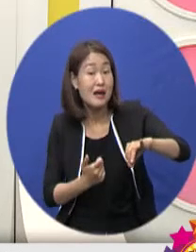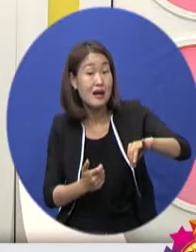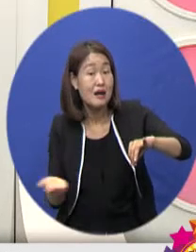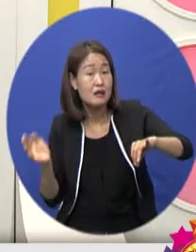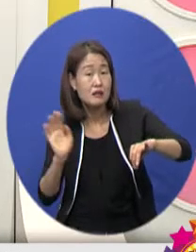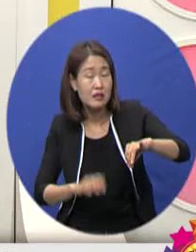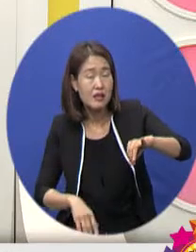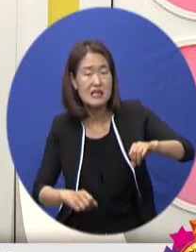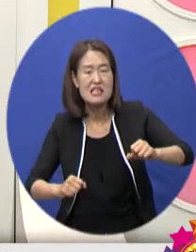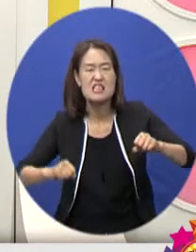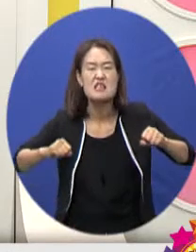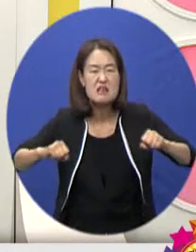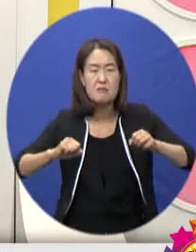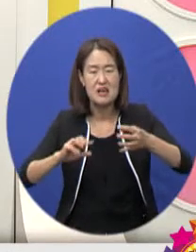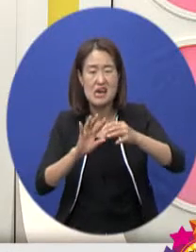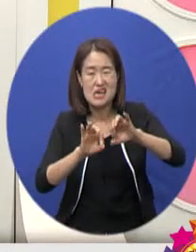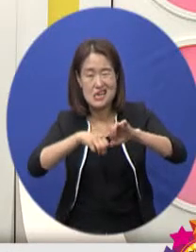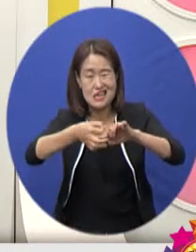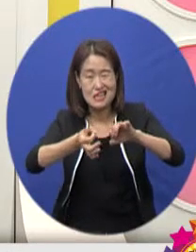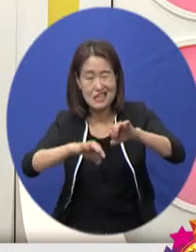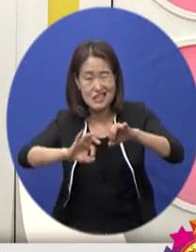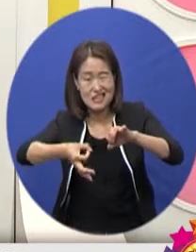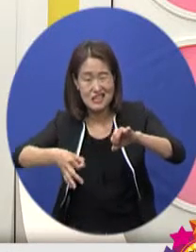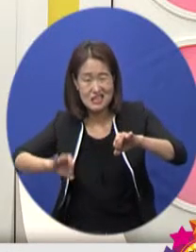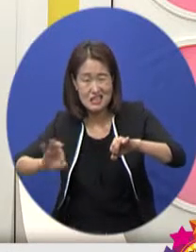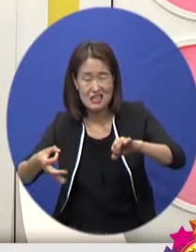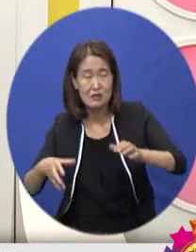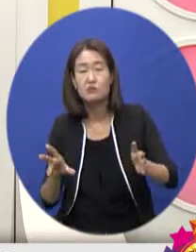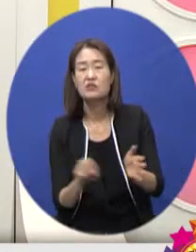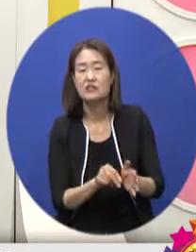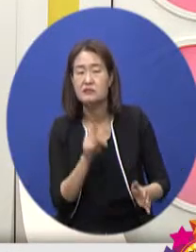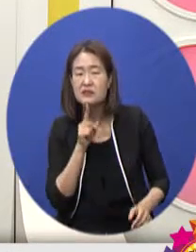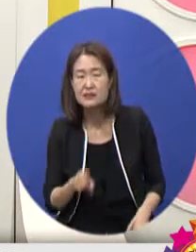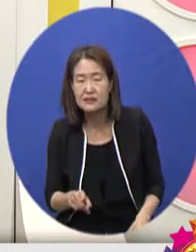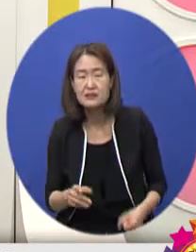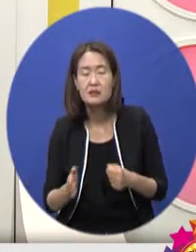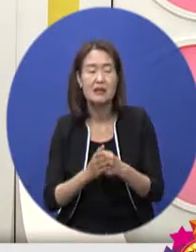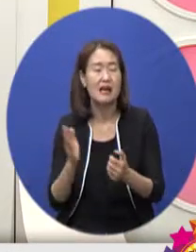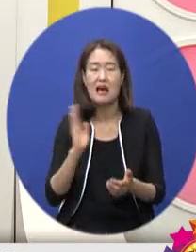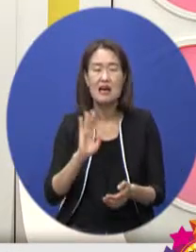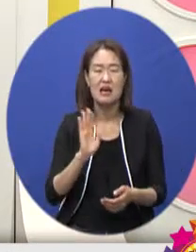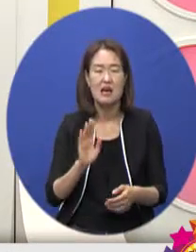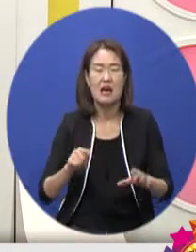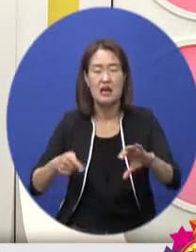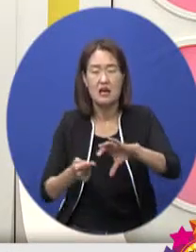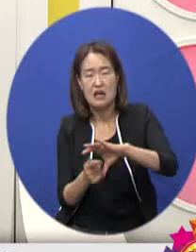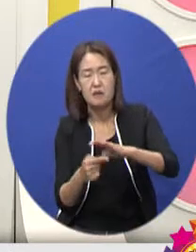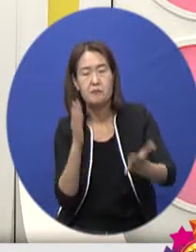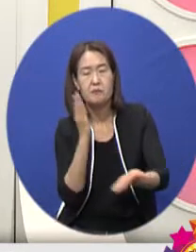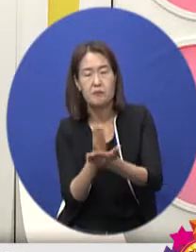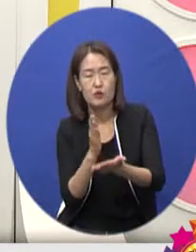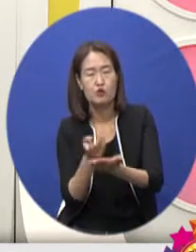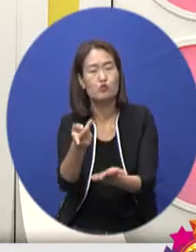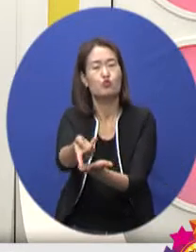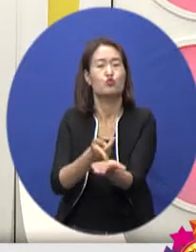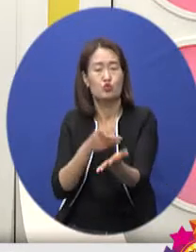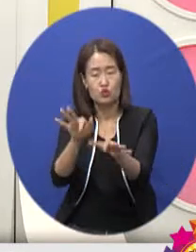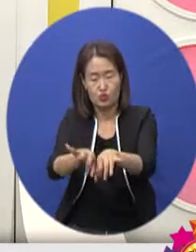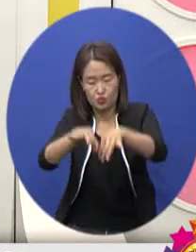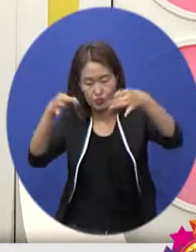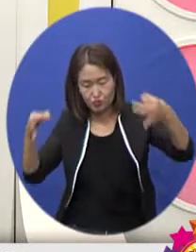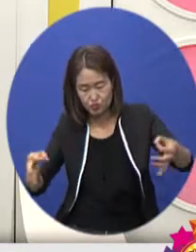제가 심줄이 너무 꼬불탕 돼가지고 네. 시술을로 할 수가 아이고. 없고 수술을 해야 된다는 아이고,